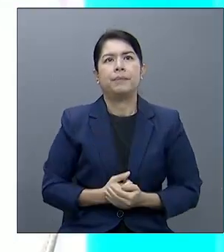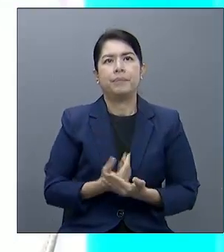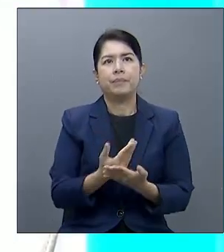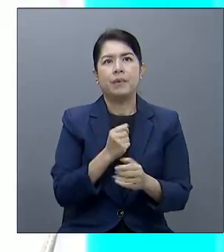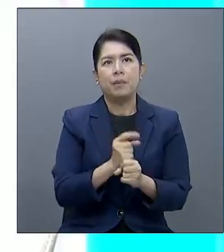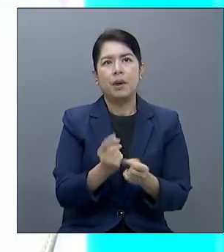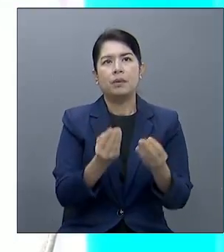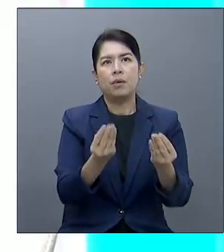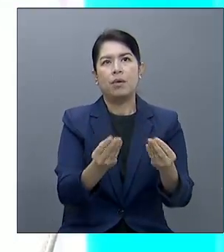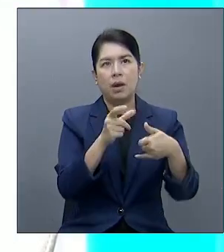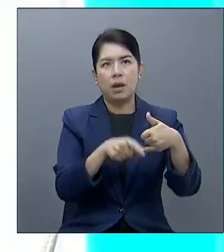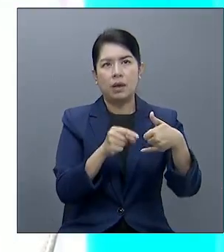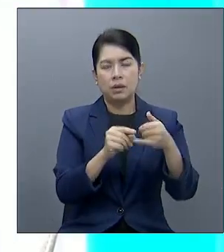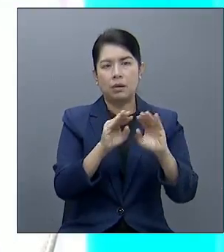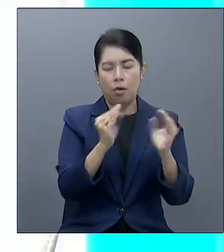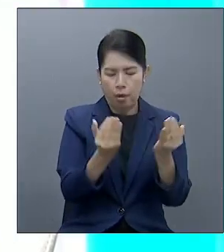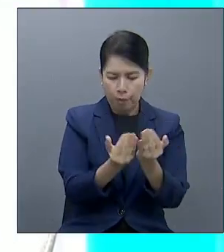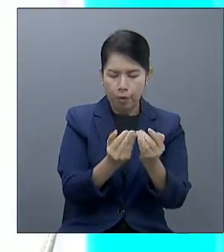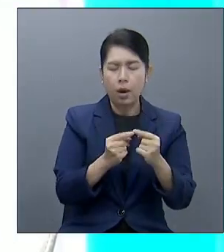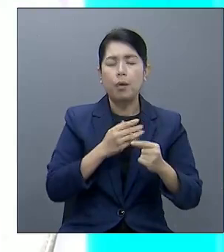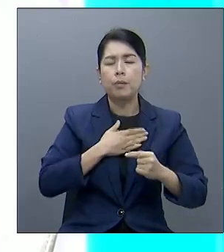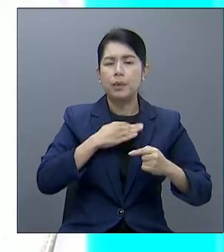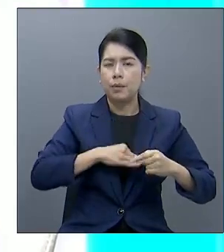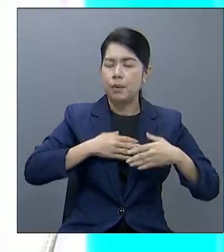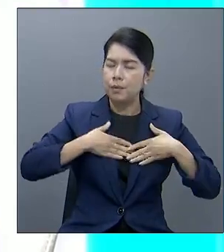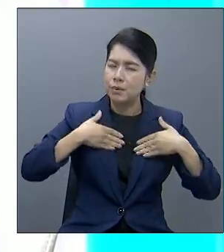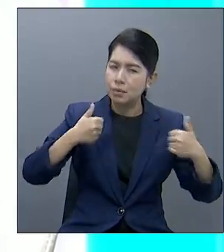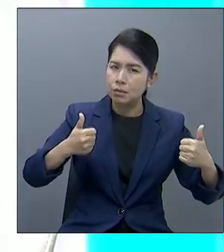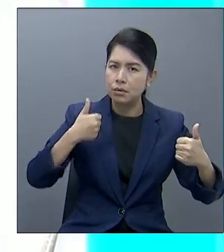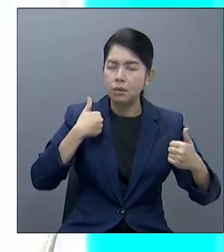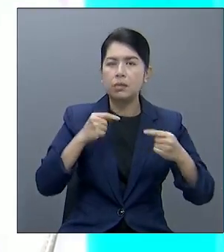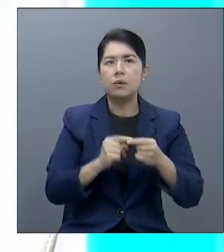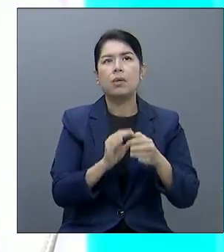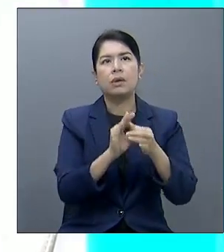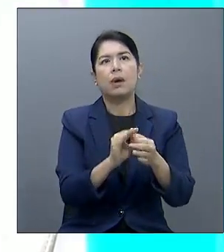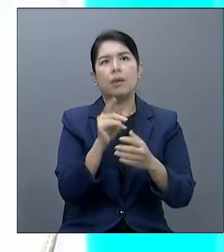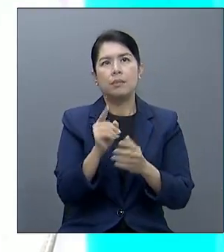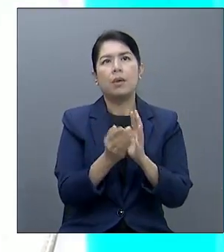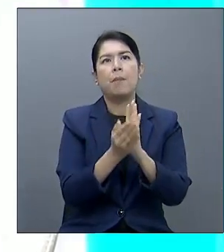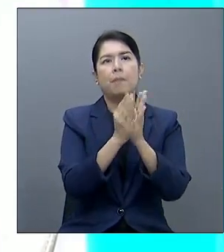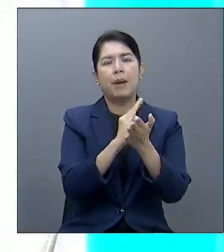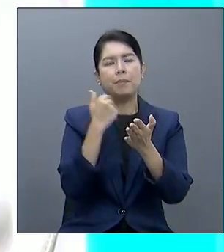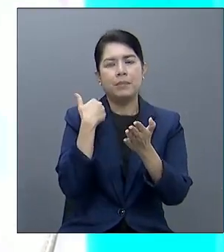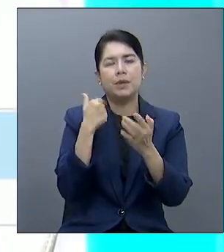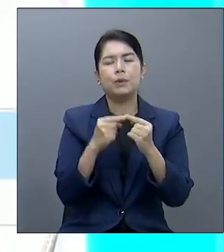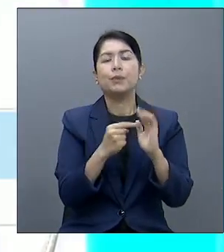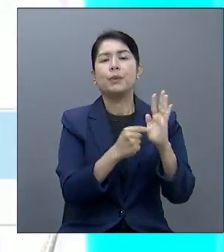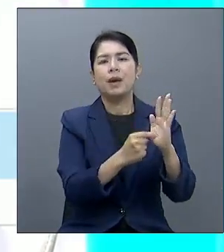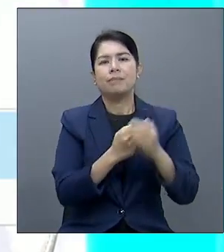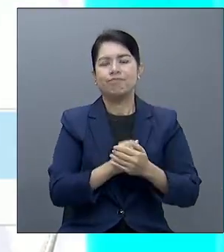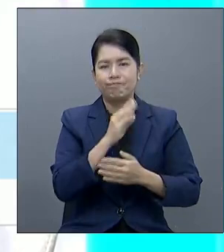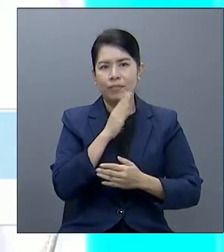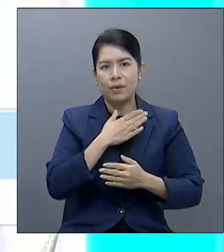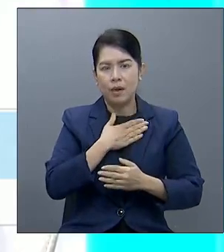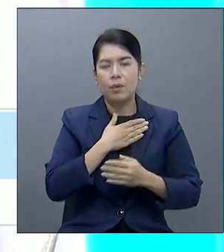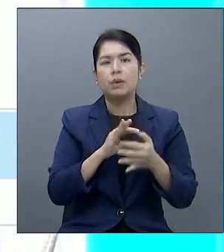ของเรามีความสุข คืออย่างที่บอกอะค่ะระบบมันต้องเอื้อระบบนิเวศมันต้องปรับระบบนิเวศให้เอื้อถ้าสมมตินะคะเรื่องของการ work